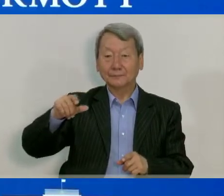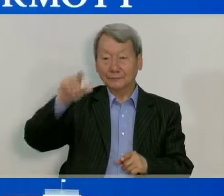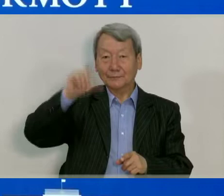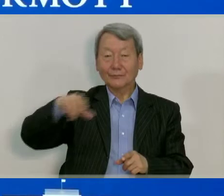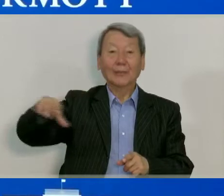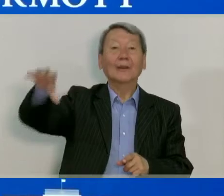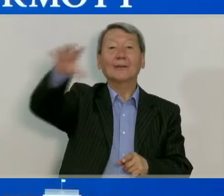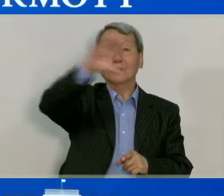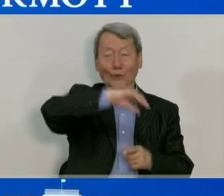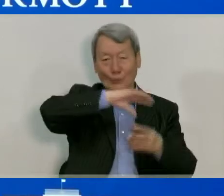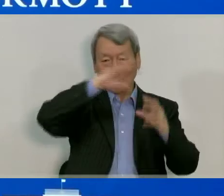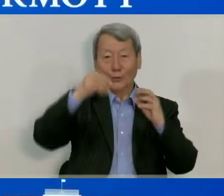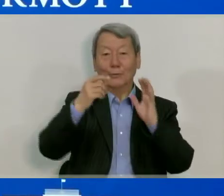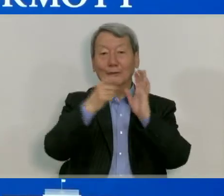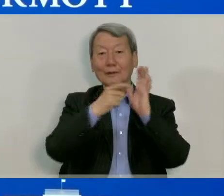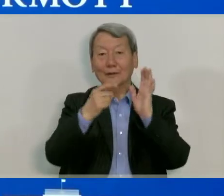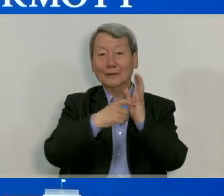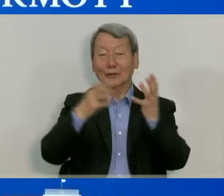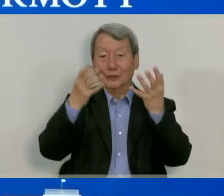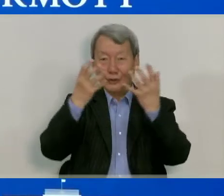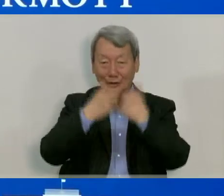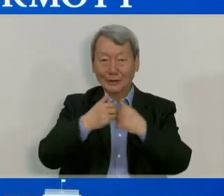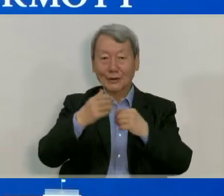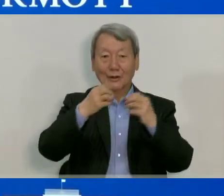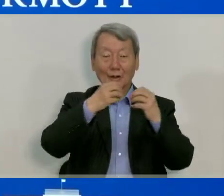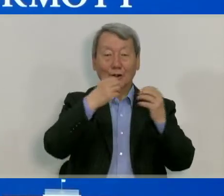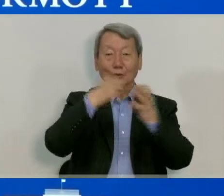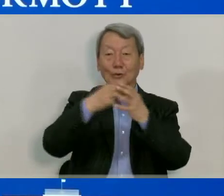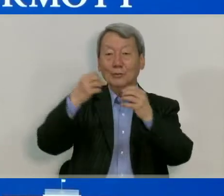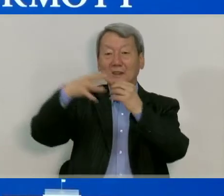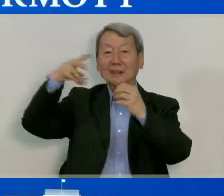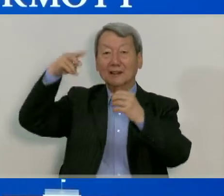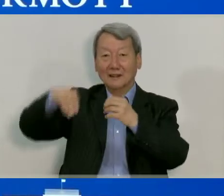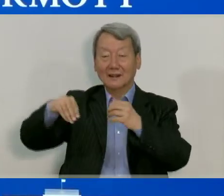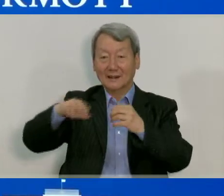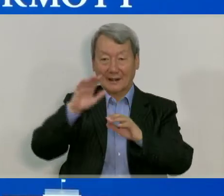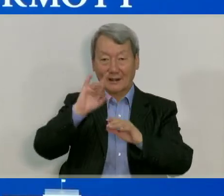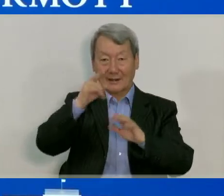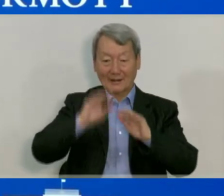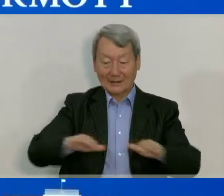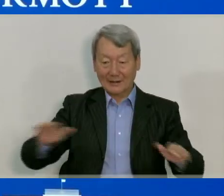населениянын жалпы санынан деген ушул 15 жашка чейинки балдар